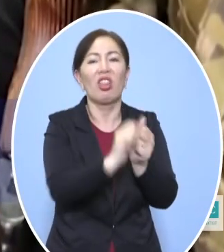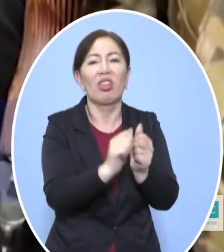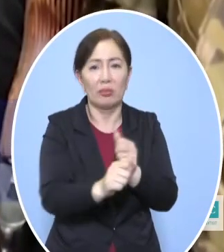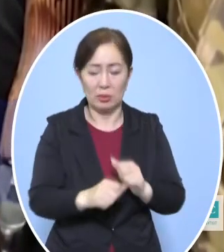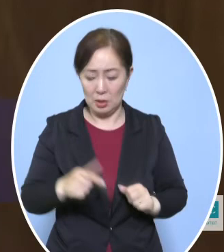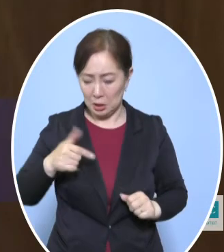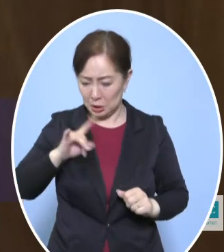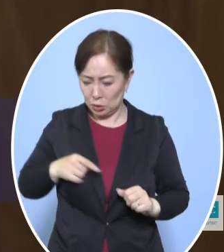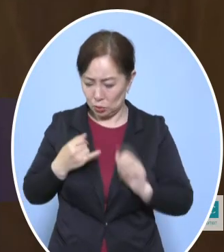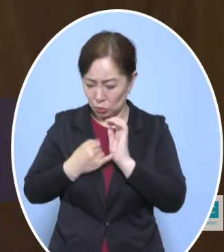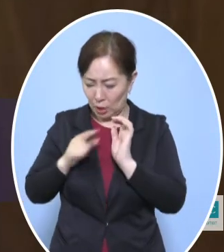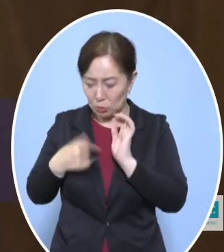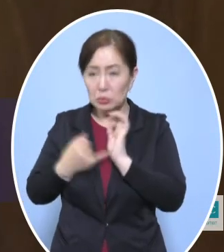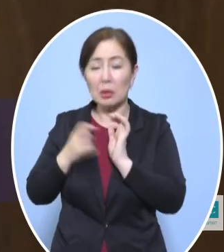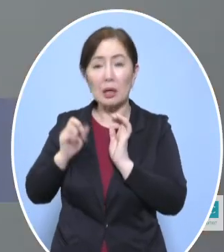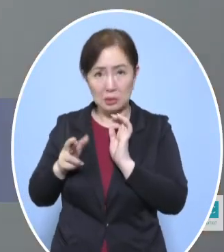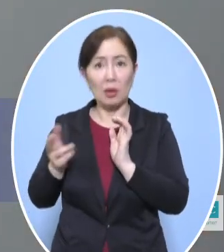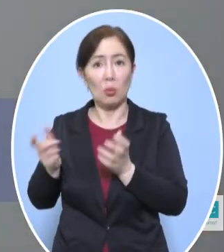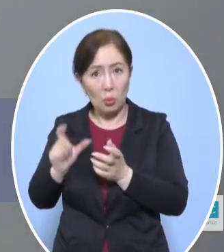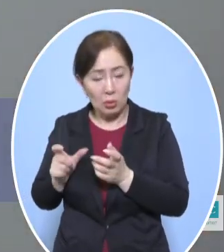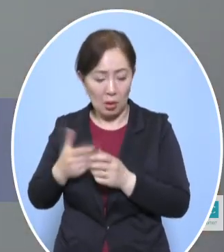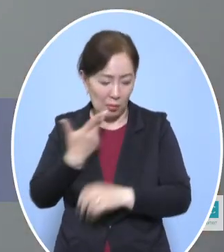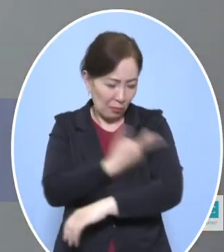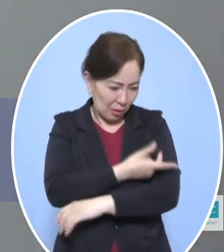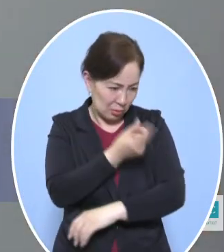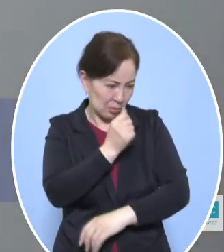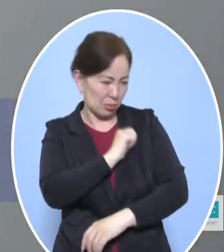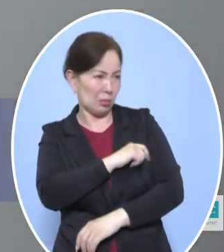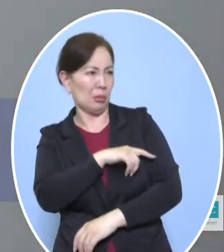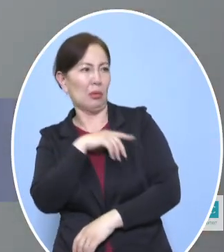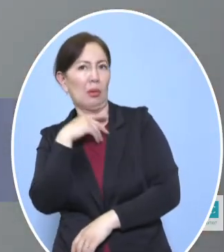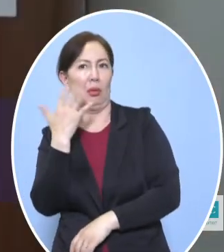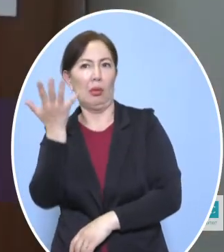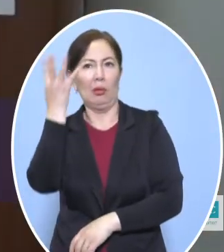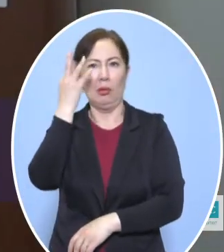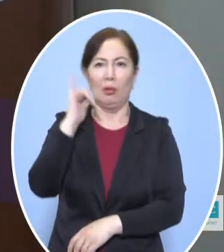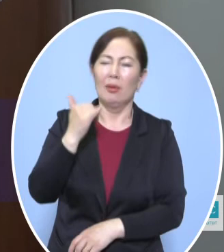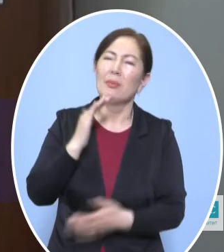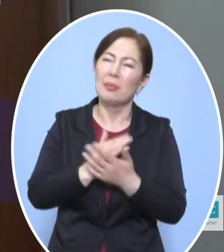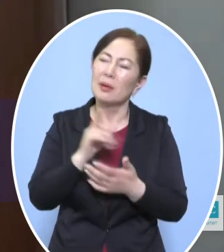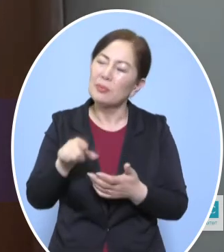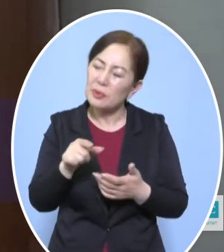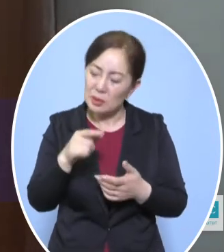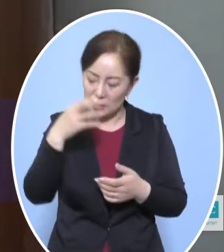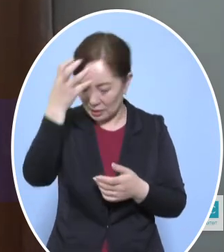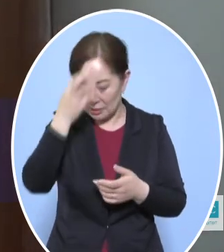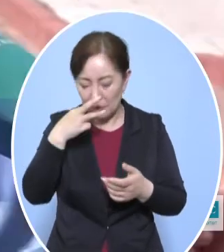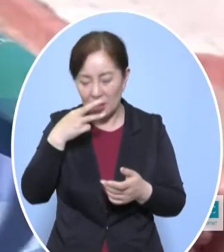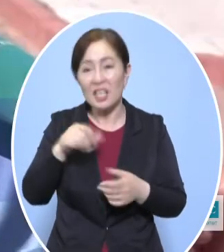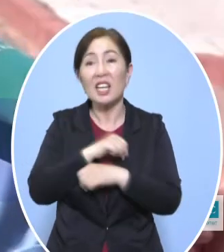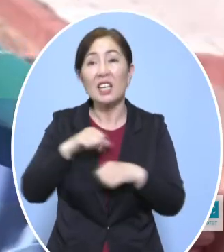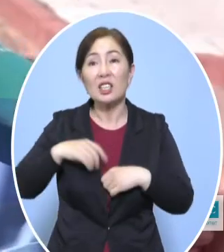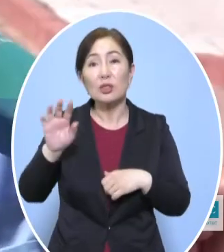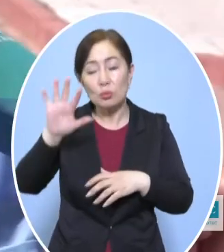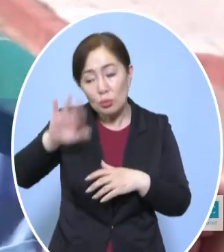байна. Кыргызийн хүн ам бараг 6.6 сая гэж тооцогддог бөгөөд вакцин дэглэлцэх хандлага түгээмэл байна. Засгийн газрын статистик